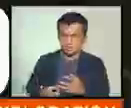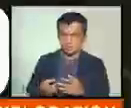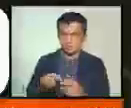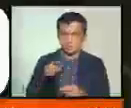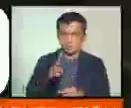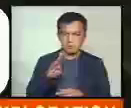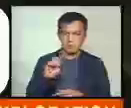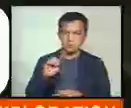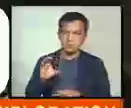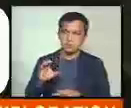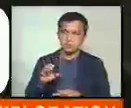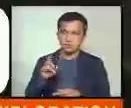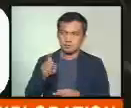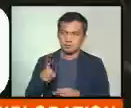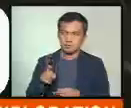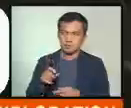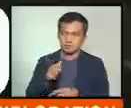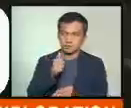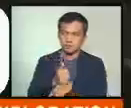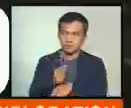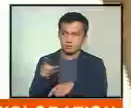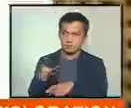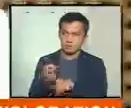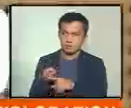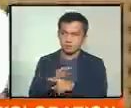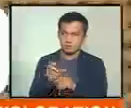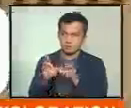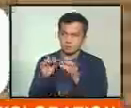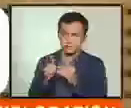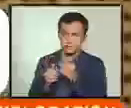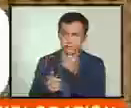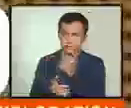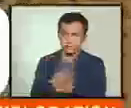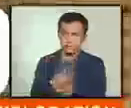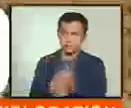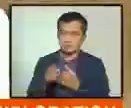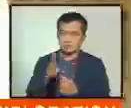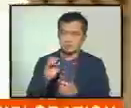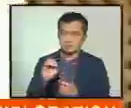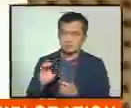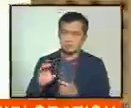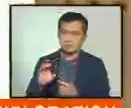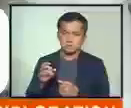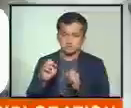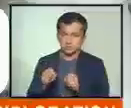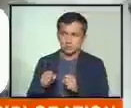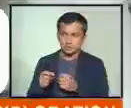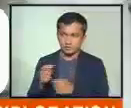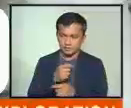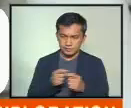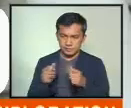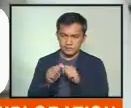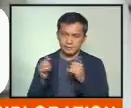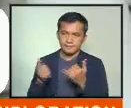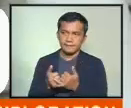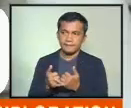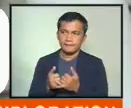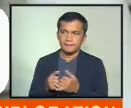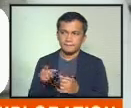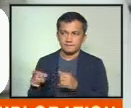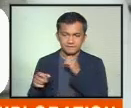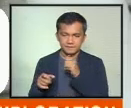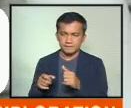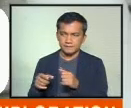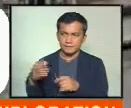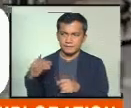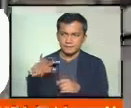katiwalian sa BOC. Dapat daw ay may italaga na lamang mula sa mga kumpanyang accredited ng BOC na makikipagtransaksyon sa ahensya. Hindi